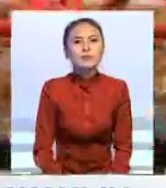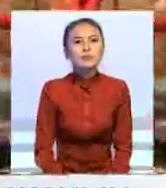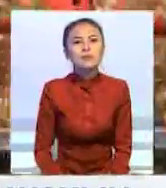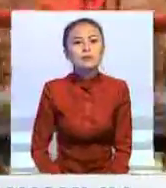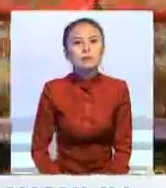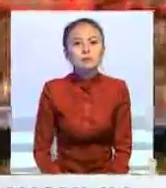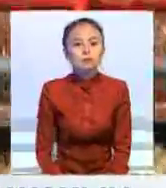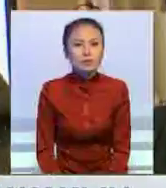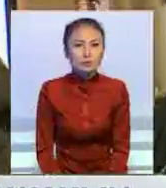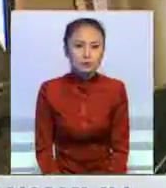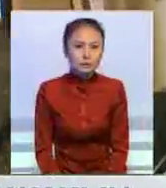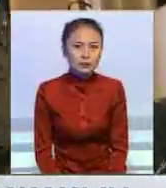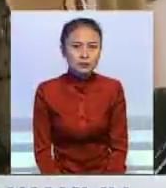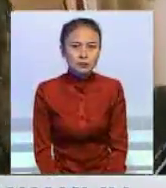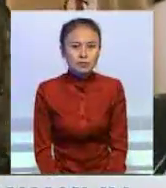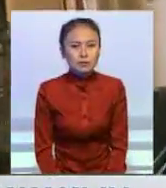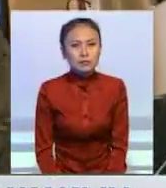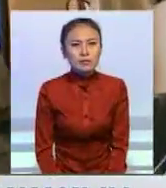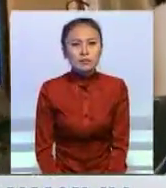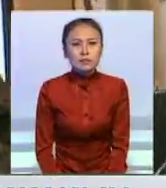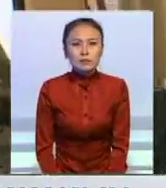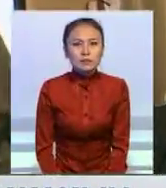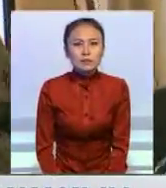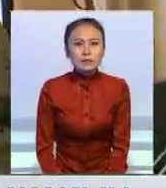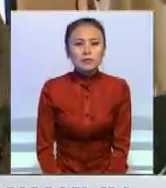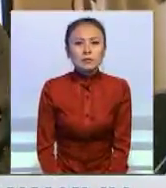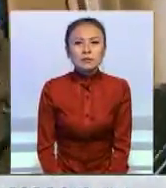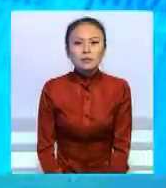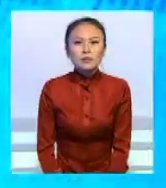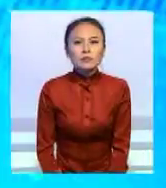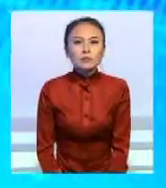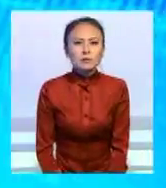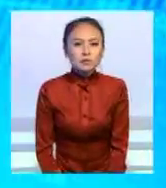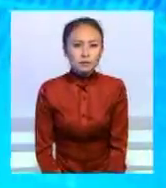Оспанов, Алексей Минецкий, Хабар 24, Павлодар облысынан.